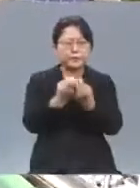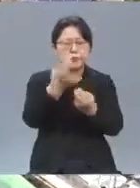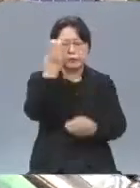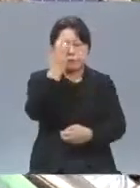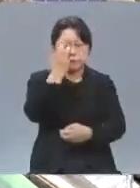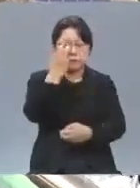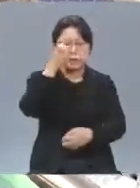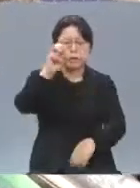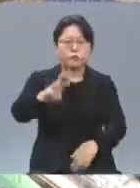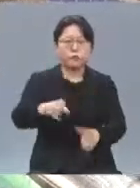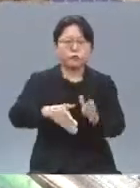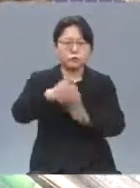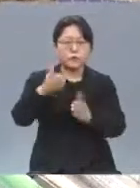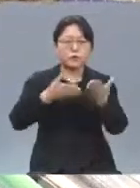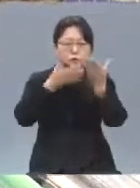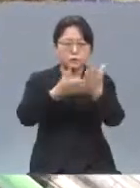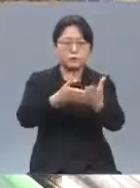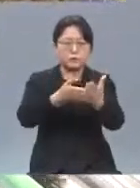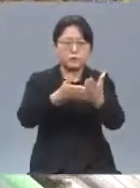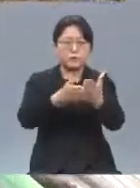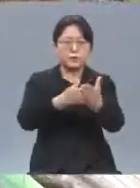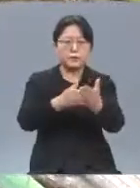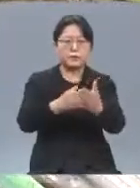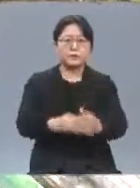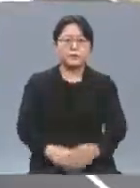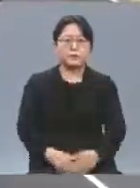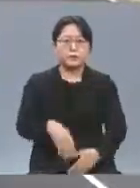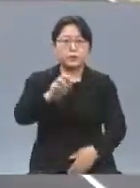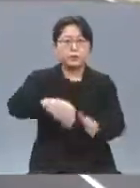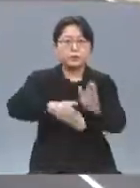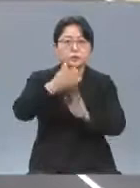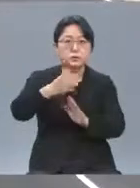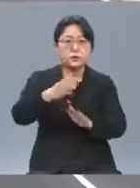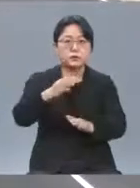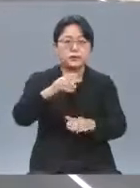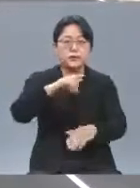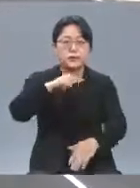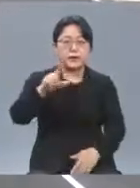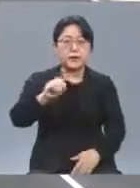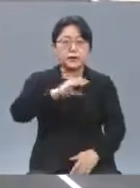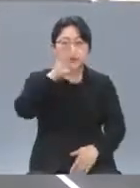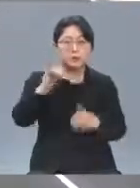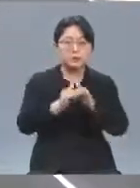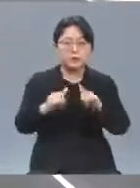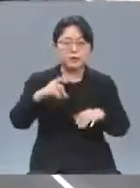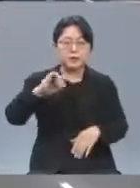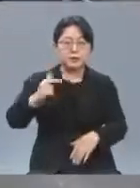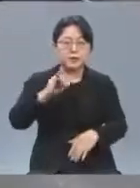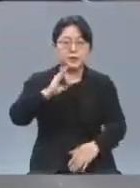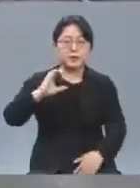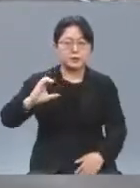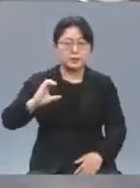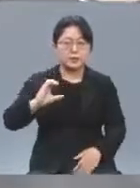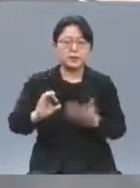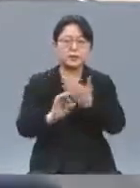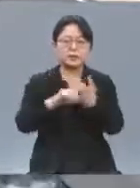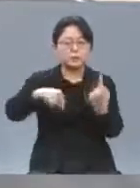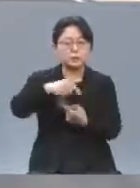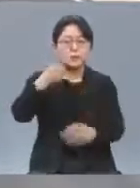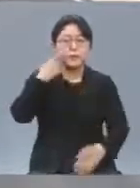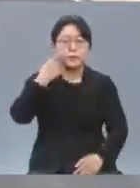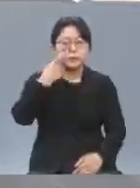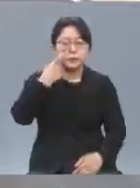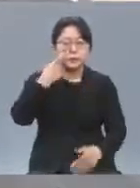것을 광주시에 요청한 것으로 알려졌습니다. 광주시는 강 당선인이 지산 나들목에서 시범 운행한